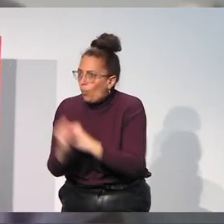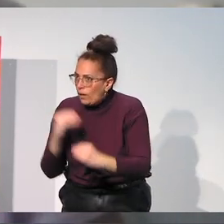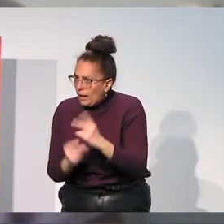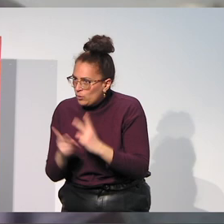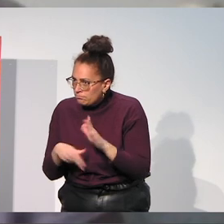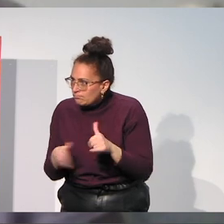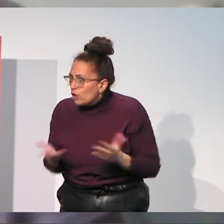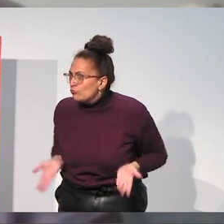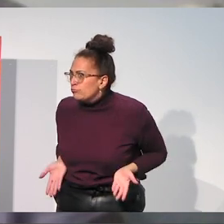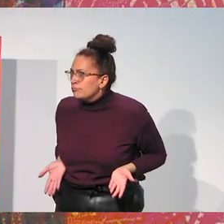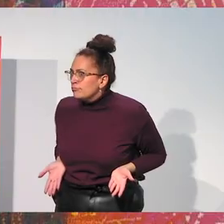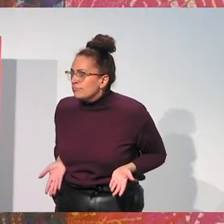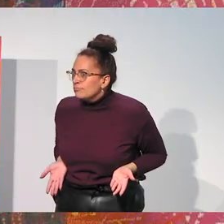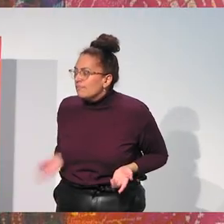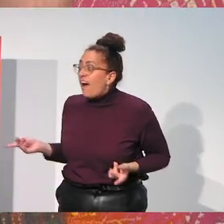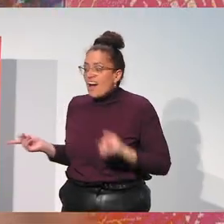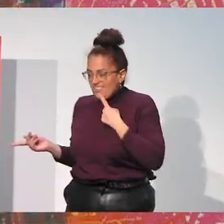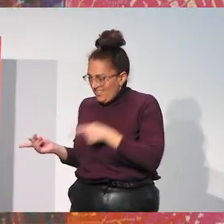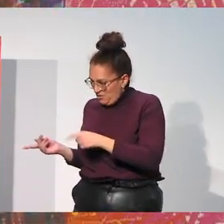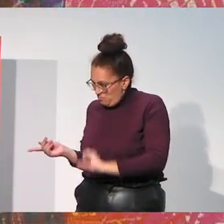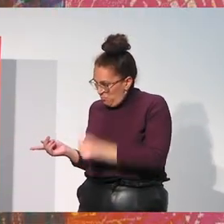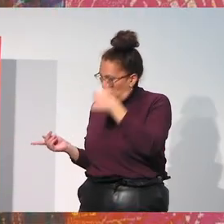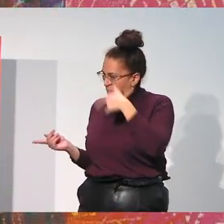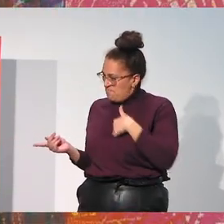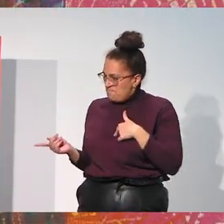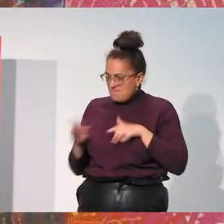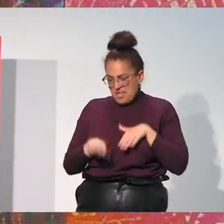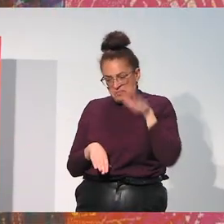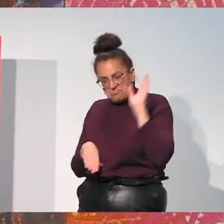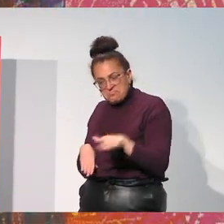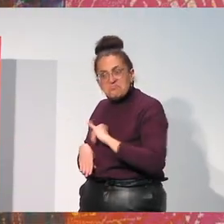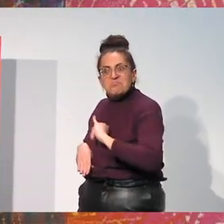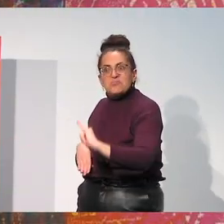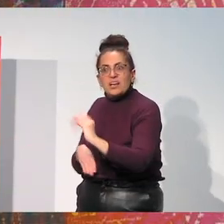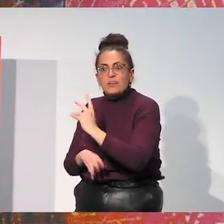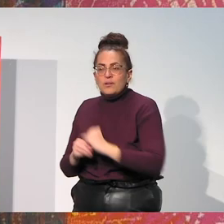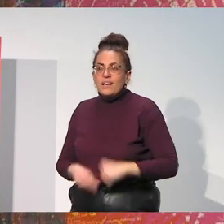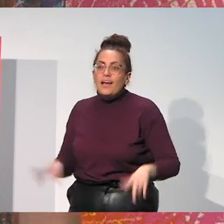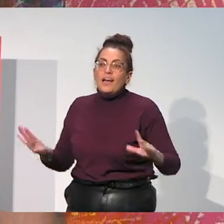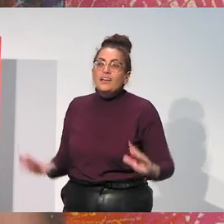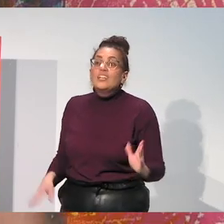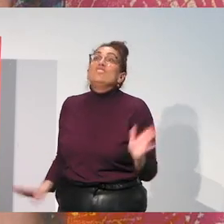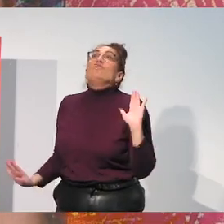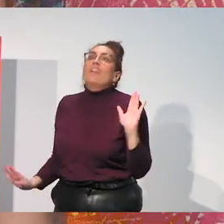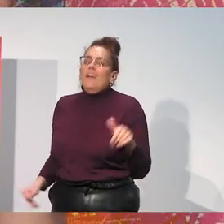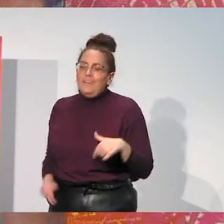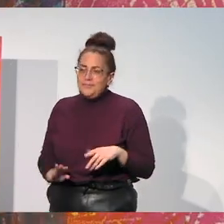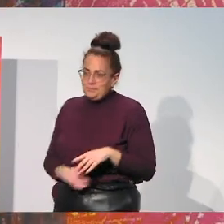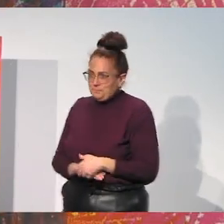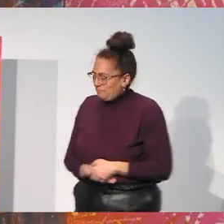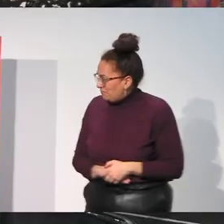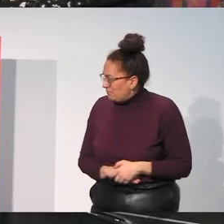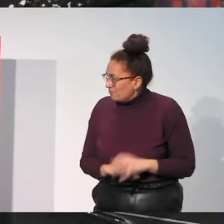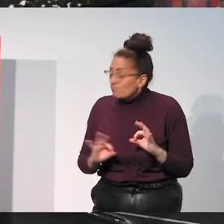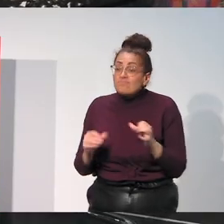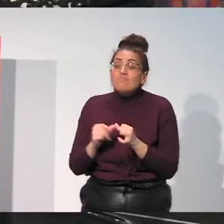soit la première pierre de cet arrière-plan imaginaire. Inch'Allah, non ? Voilà. Merci à vous deux, je crois